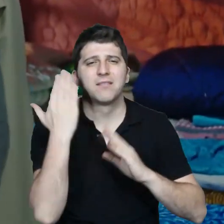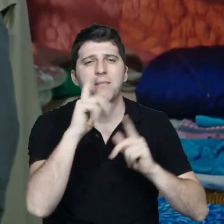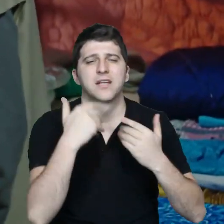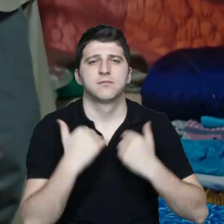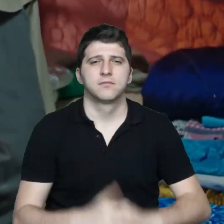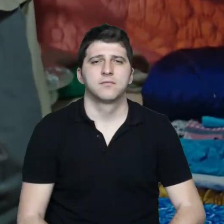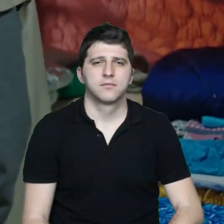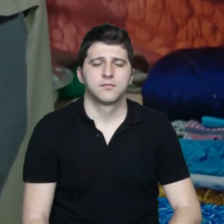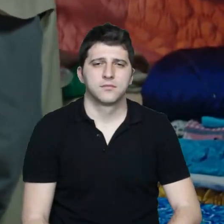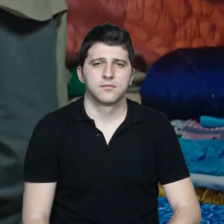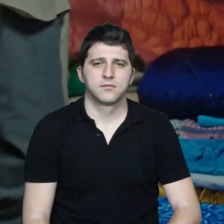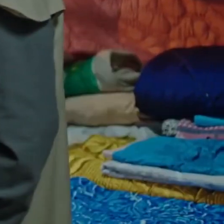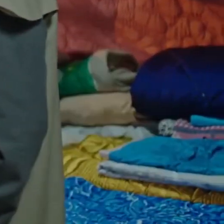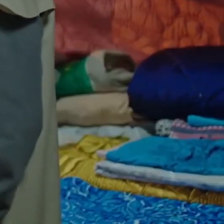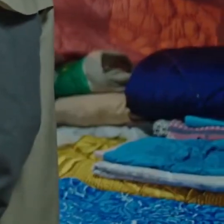lazım.